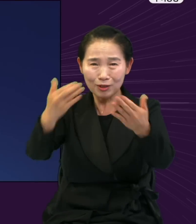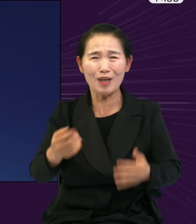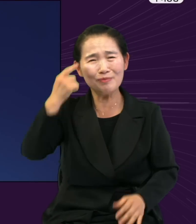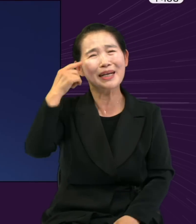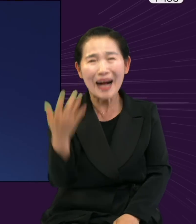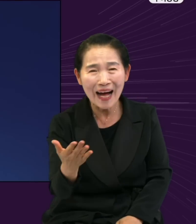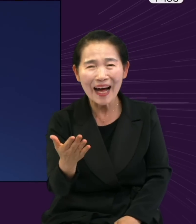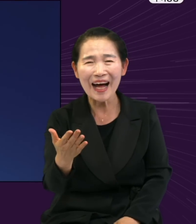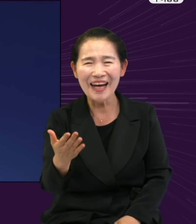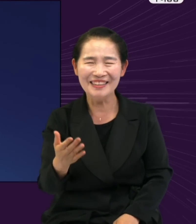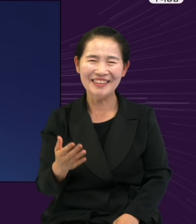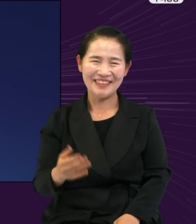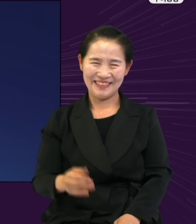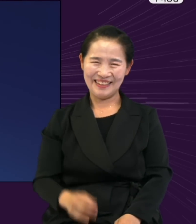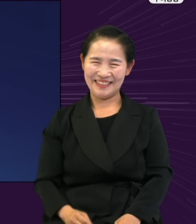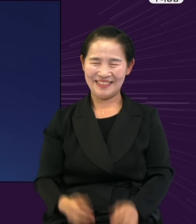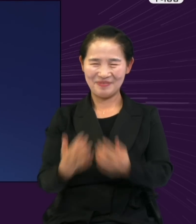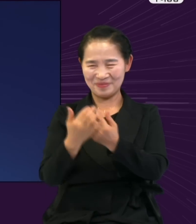맞습니다.